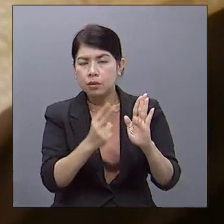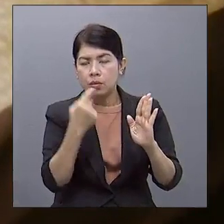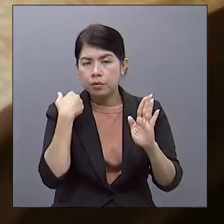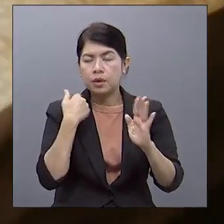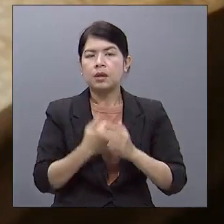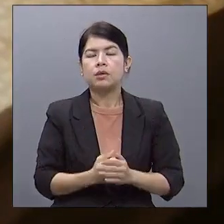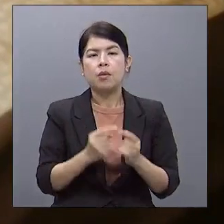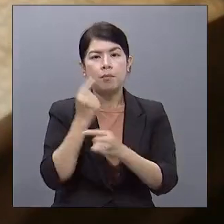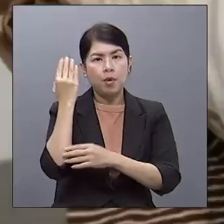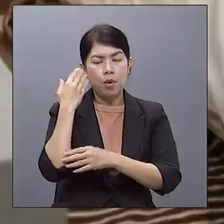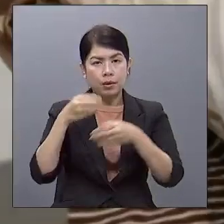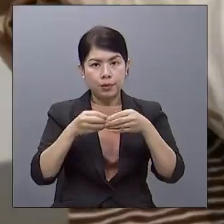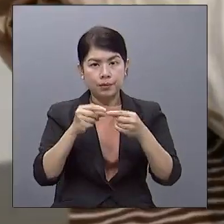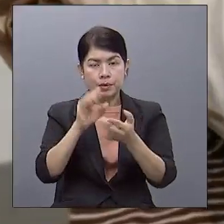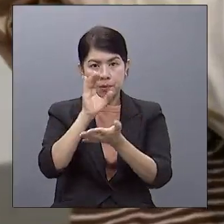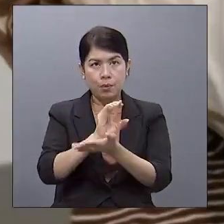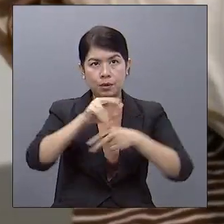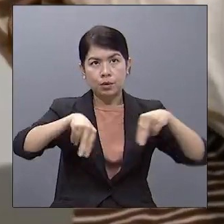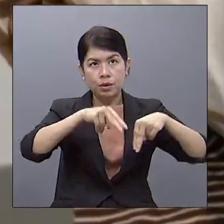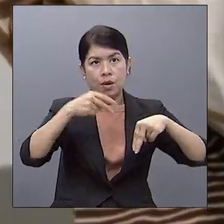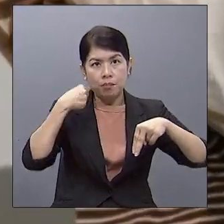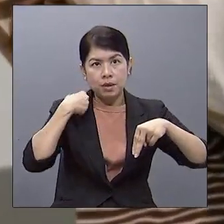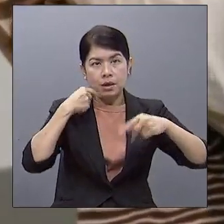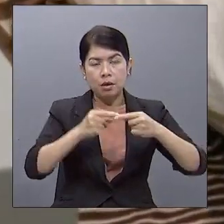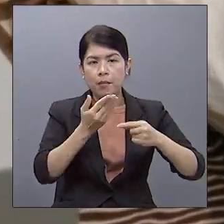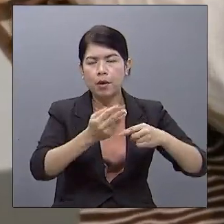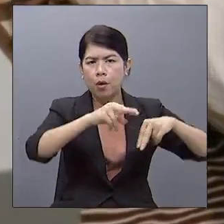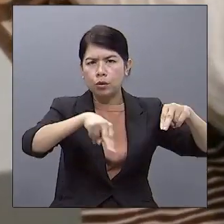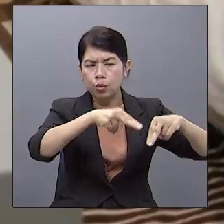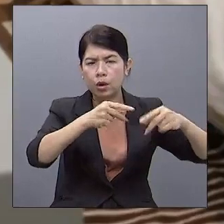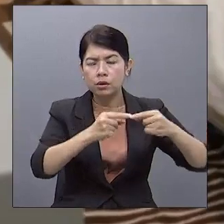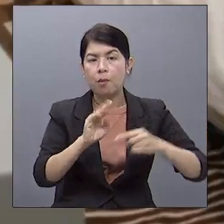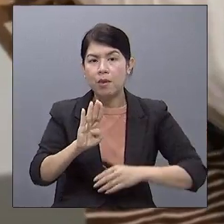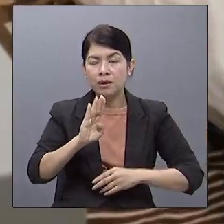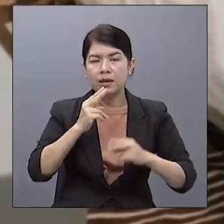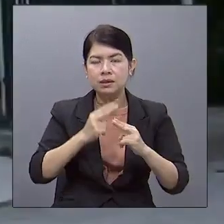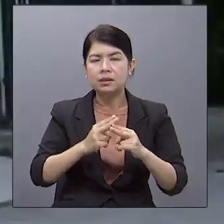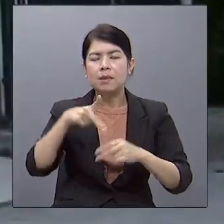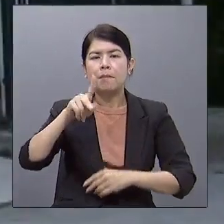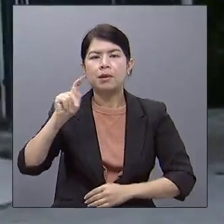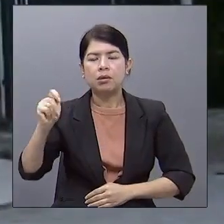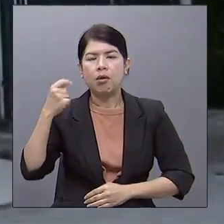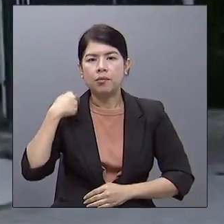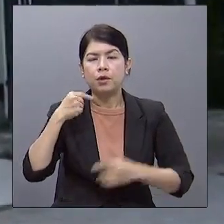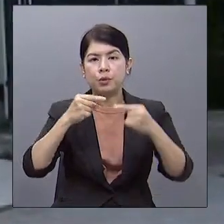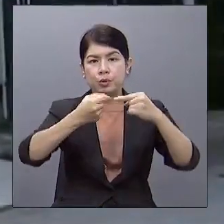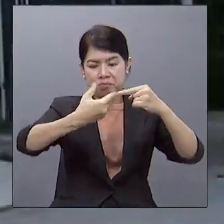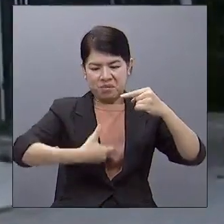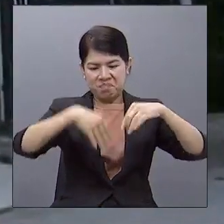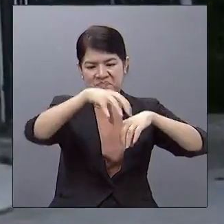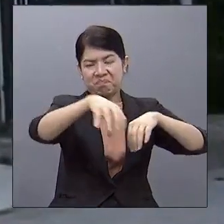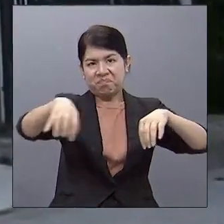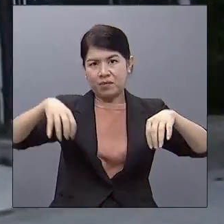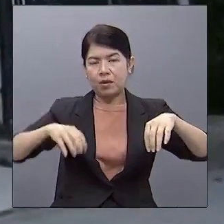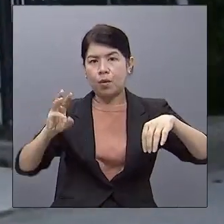สอบสวนกลางไปตรวจคนที่บริษัทในเครือเป็นต่อกรุ๊ปและกลุ่มบุคคลที่เกี่ยวข้องทั่วประเทศ 63จุดนะคะโดยเฉพาะที่ตั้งบริษัท